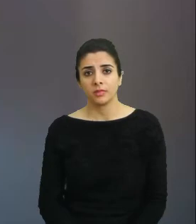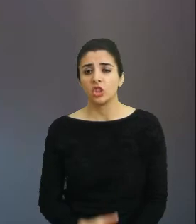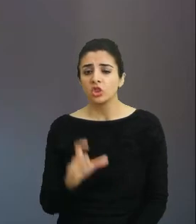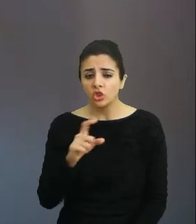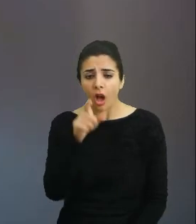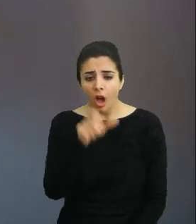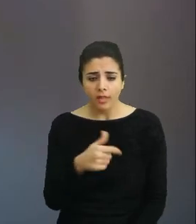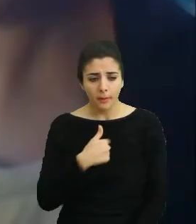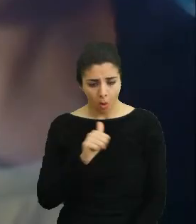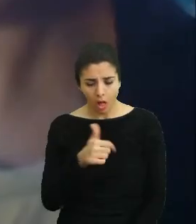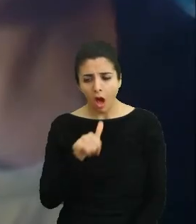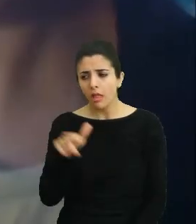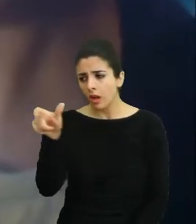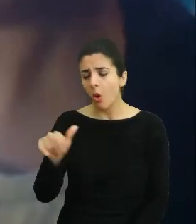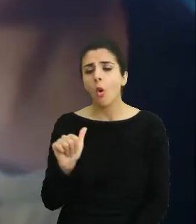Cahit neyse sen de olsun benim için.